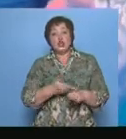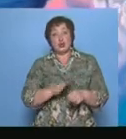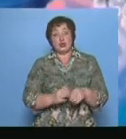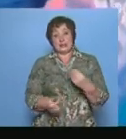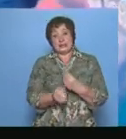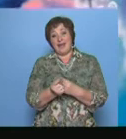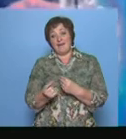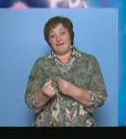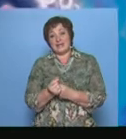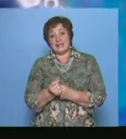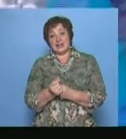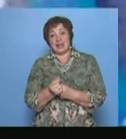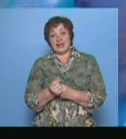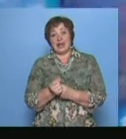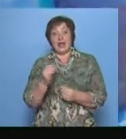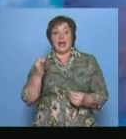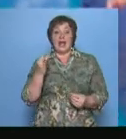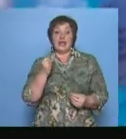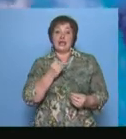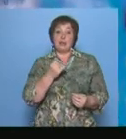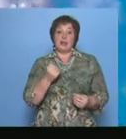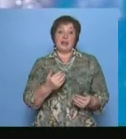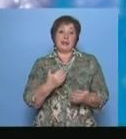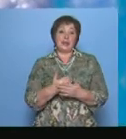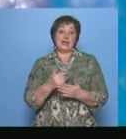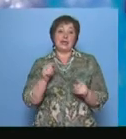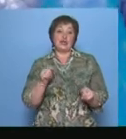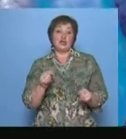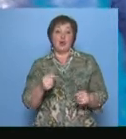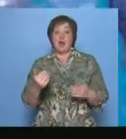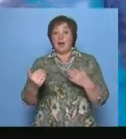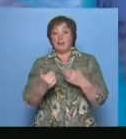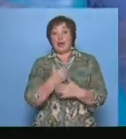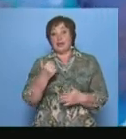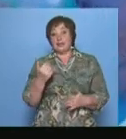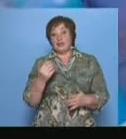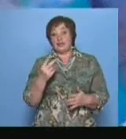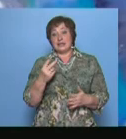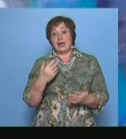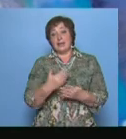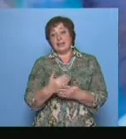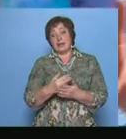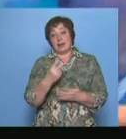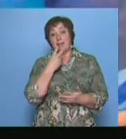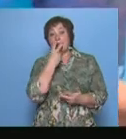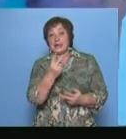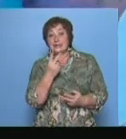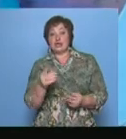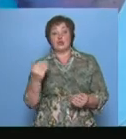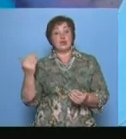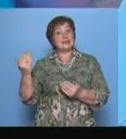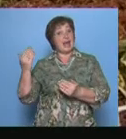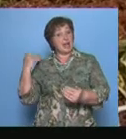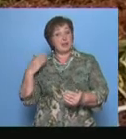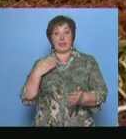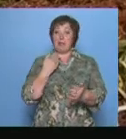в таких местах, где надо было давать тень. где-то блики, показать, что задний план, ближний